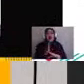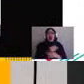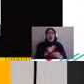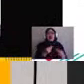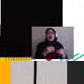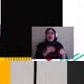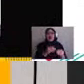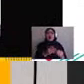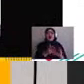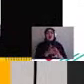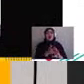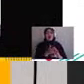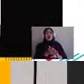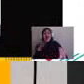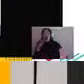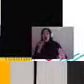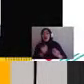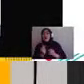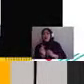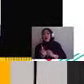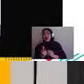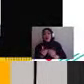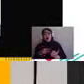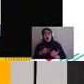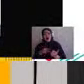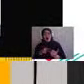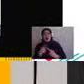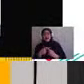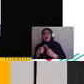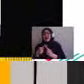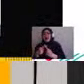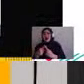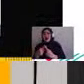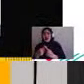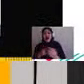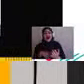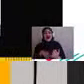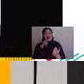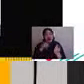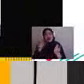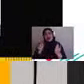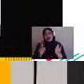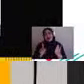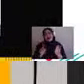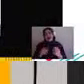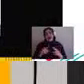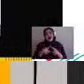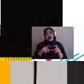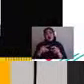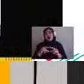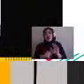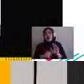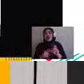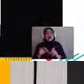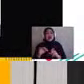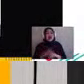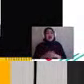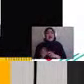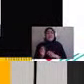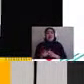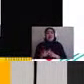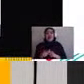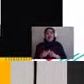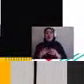Untuk nilai-nilai tertentu barangkali tidak perlu gitu ya. Kemudian biaya pengemasan. Kadang-kadang ini juga yang menjadi satu trap.